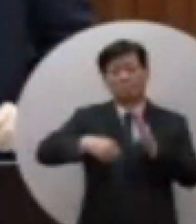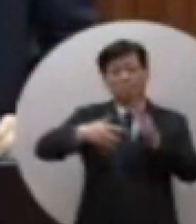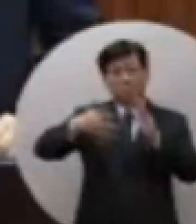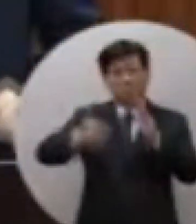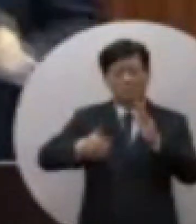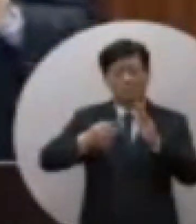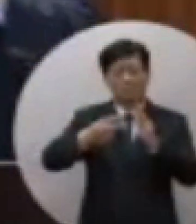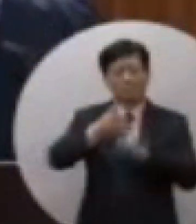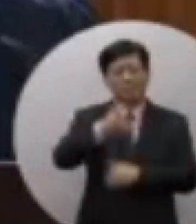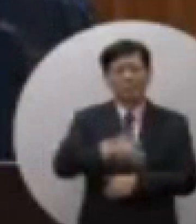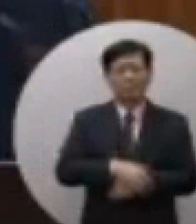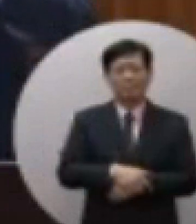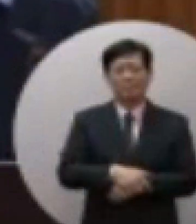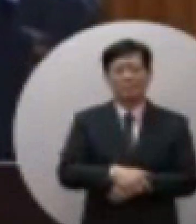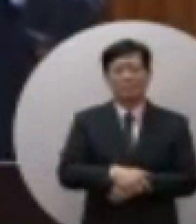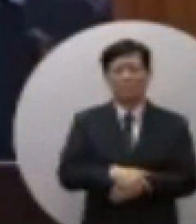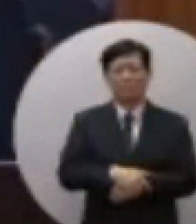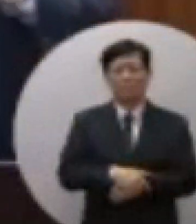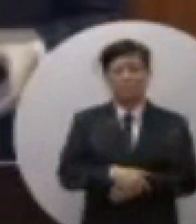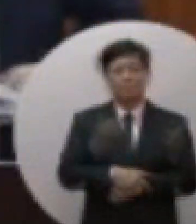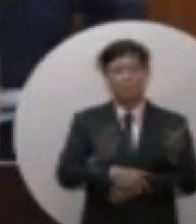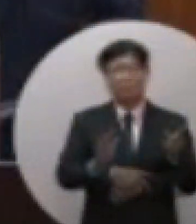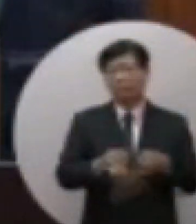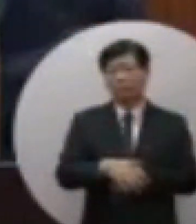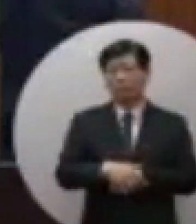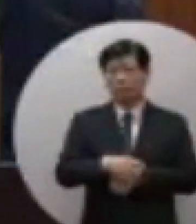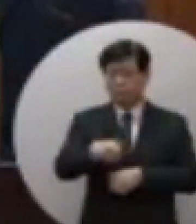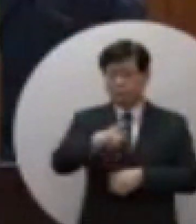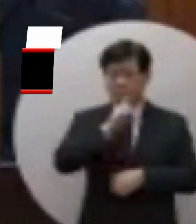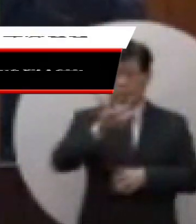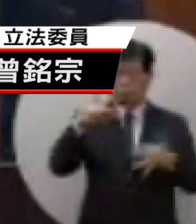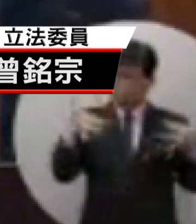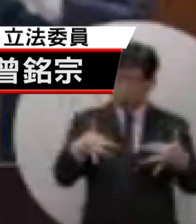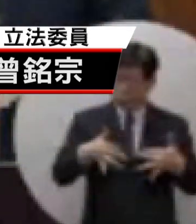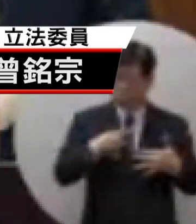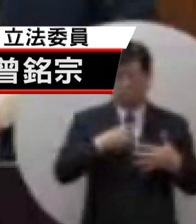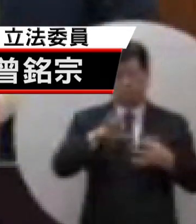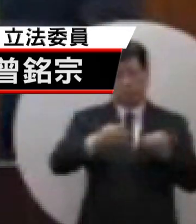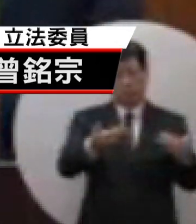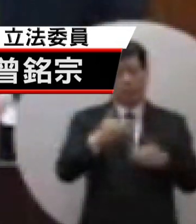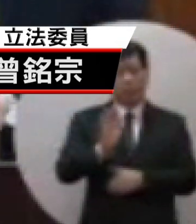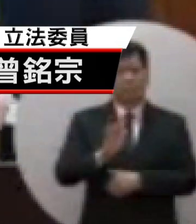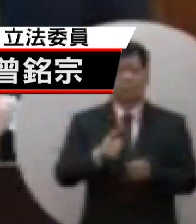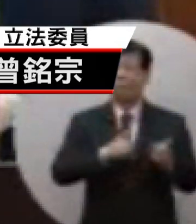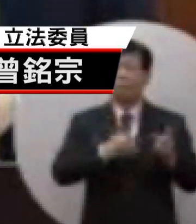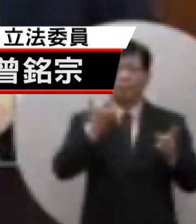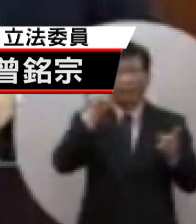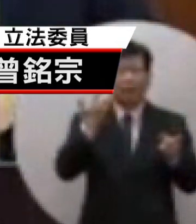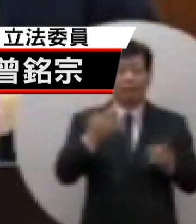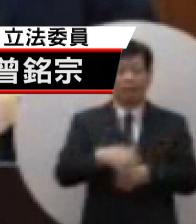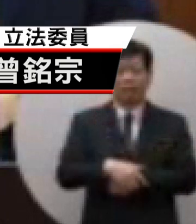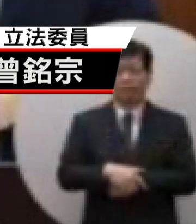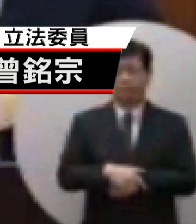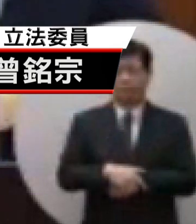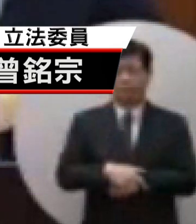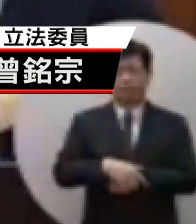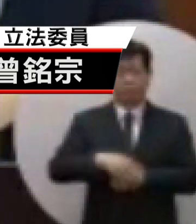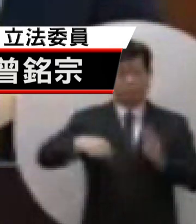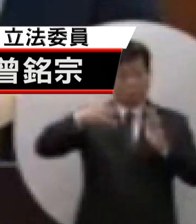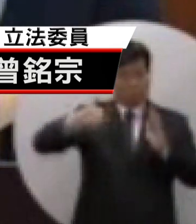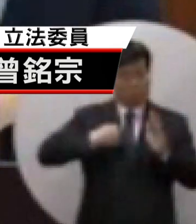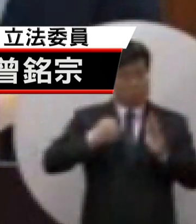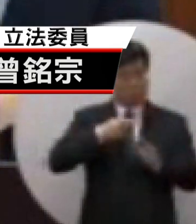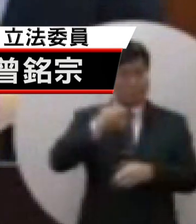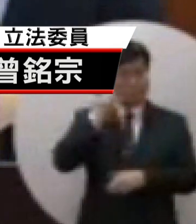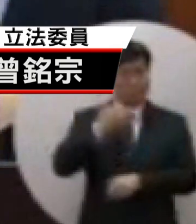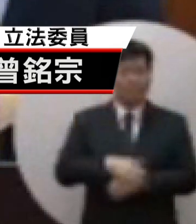委曾明宗率先在立院开第一枪， 这些有问题的也不给我资料，这个人是谁你知道吗？徐院长，你晓不晓得